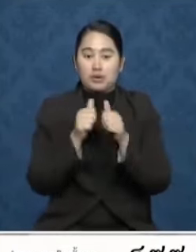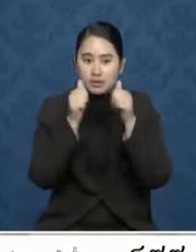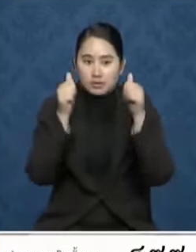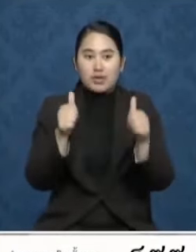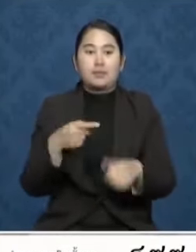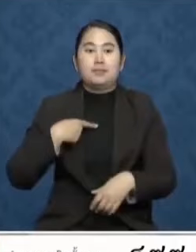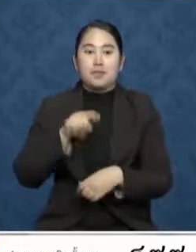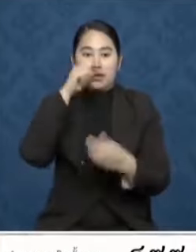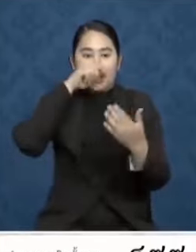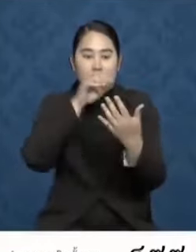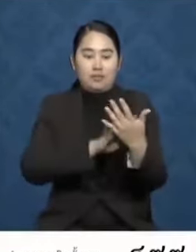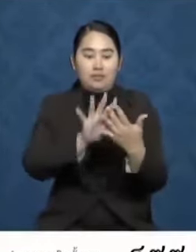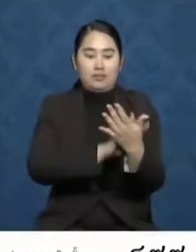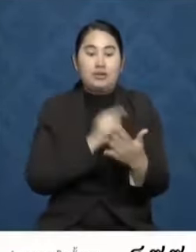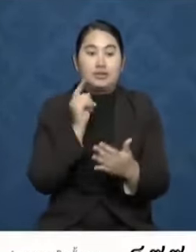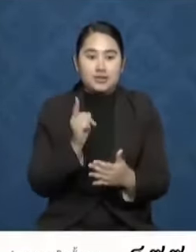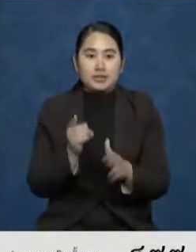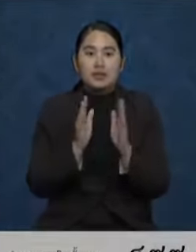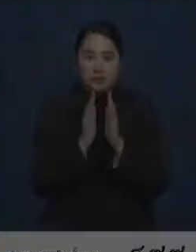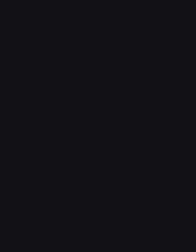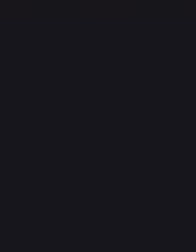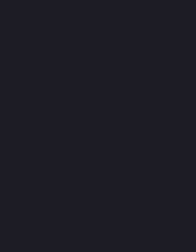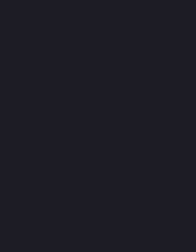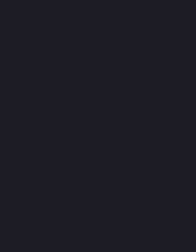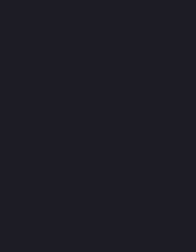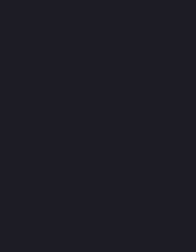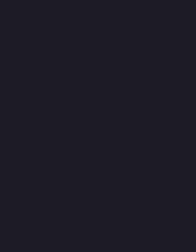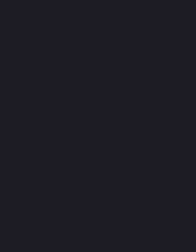และเป็นประโยชน์กับประเทศชาติจริงๆขอบคุณครับท่าน